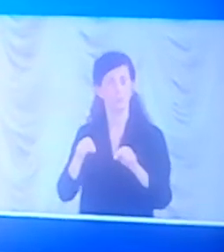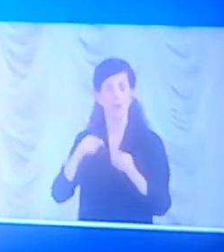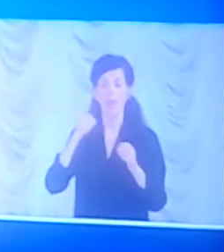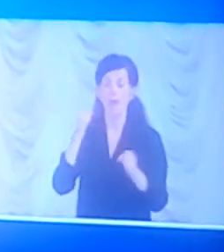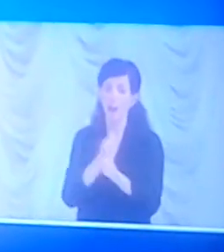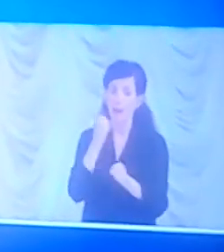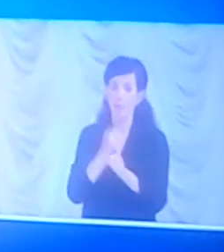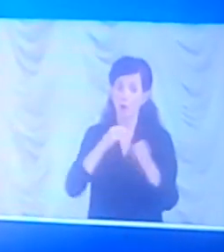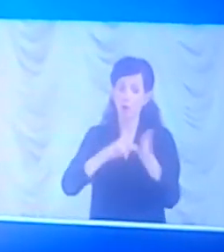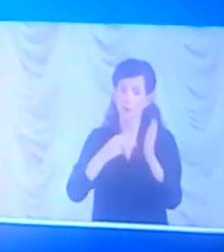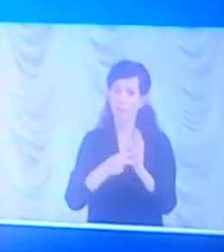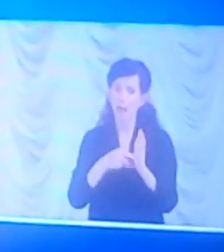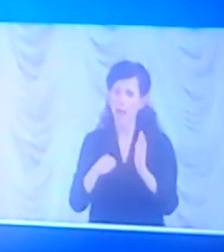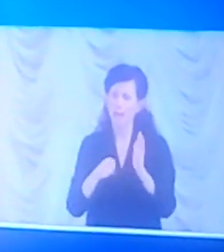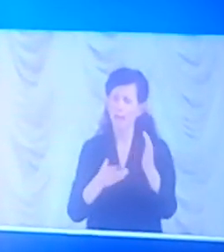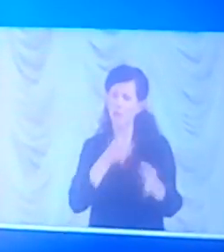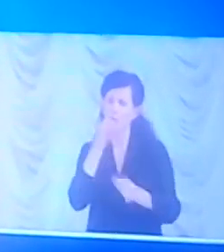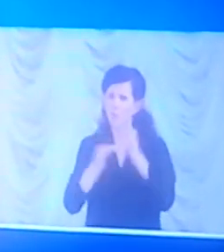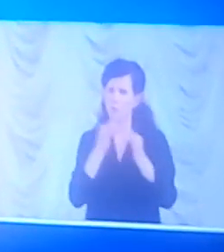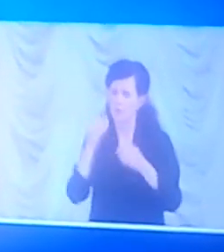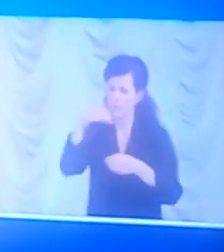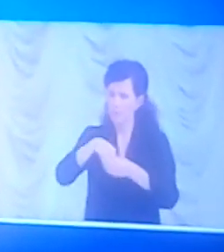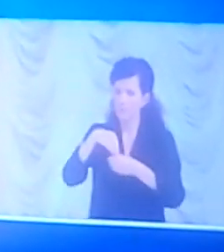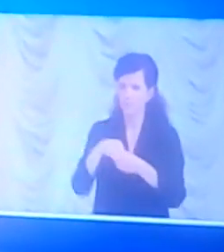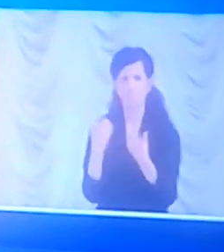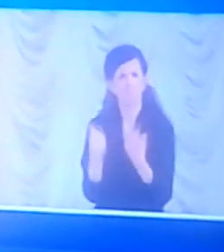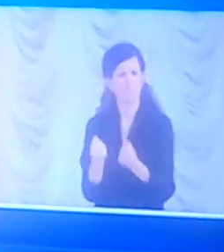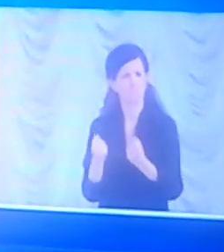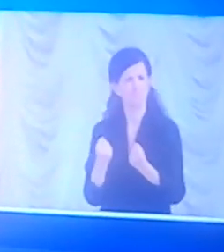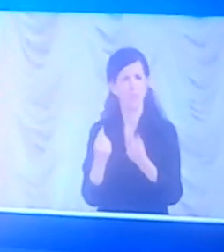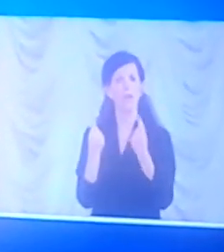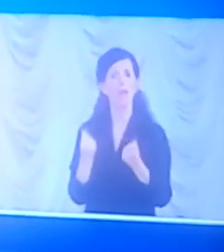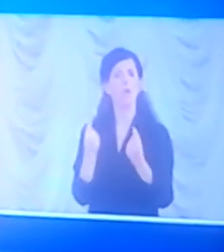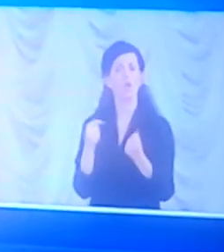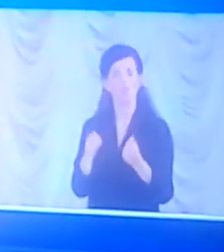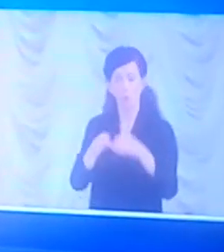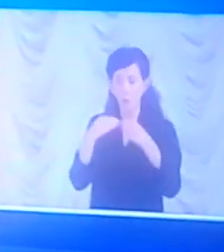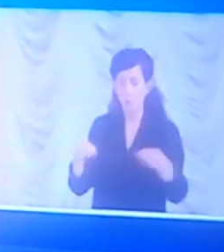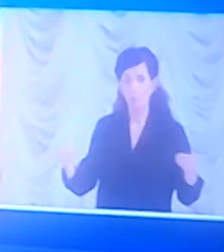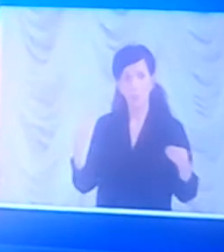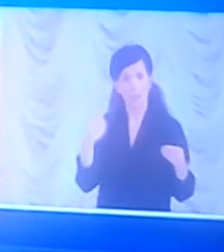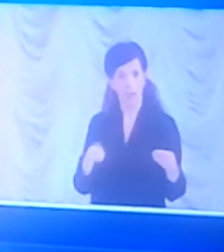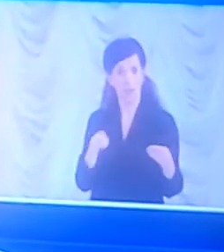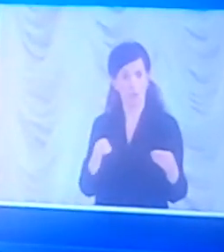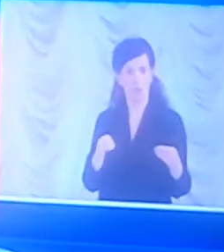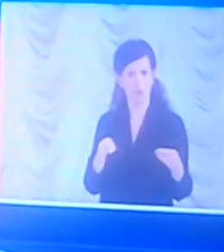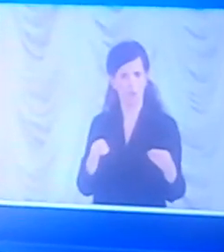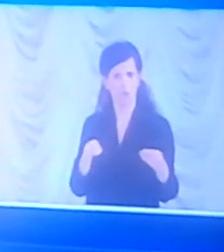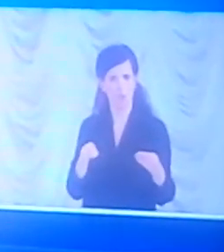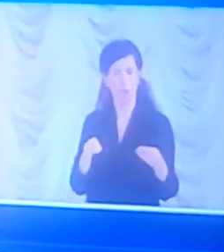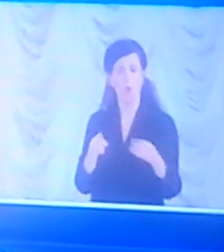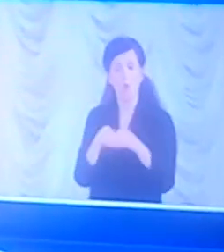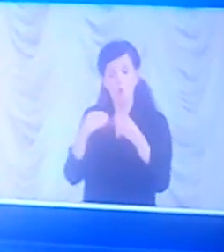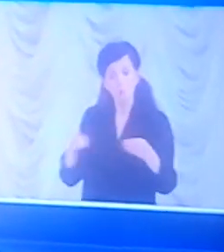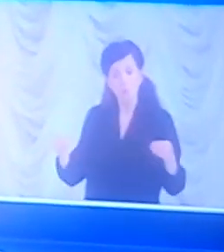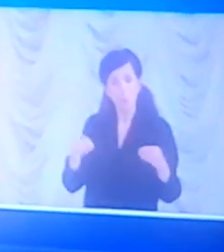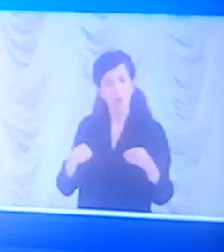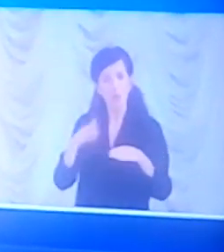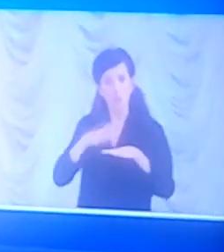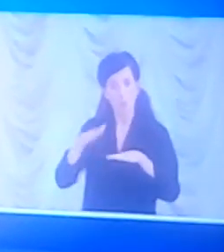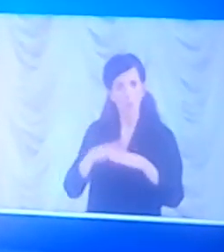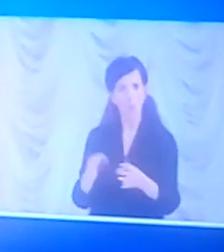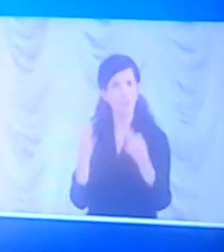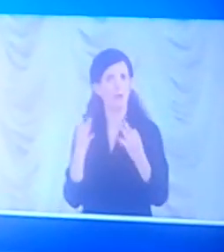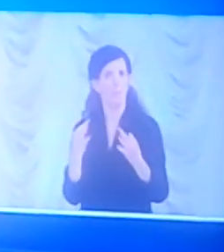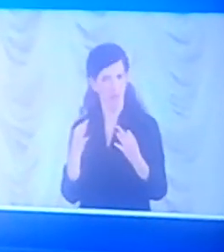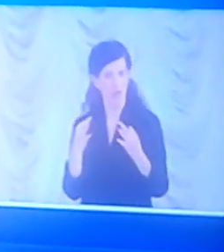significherà riempire di consistenza economica questo strumento, bilanciarlo bene, evitare che